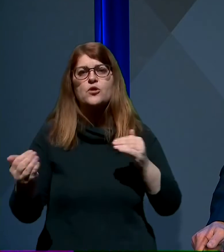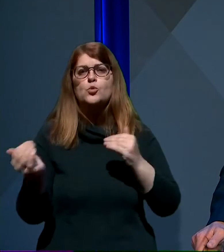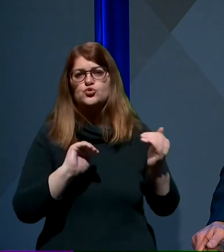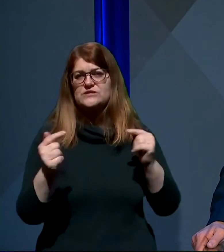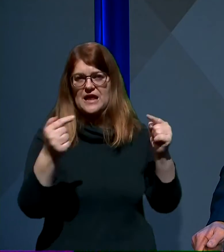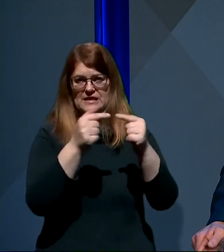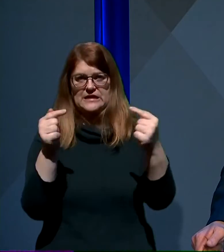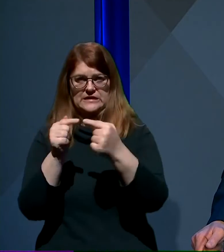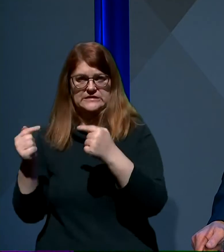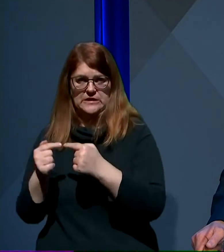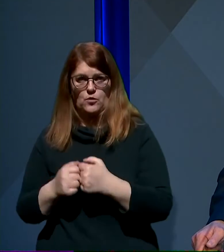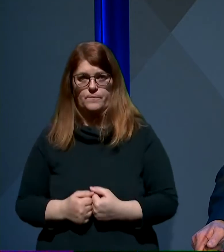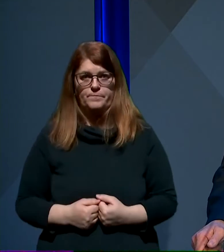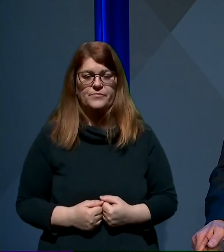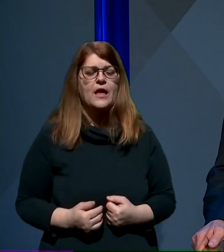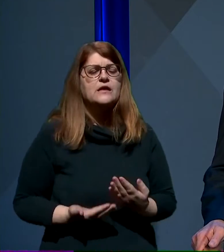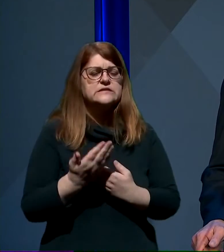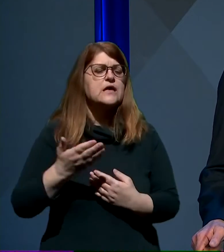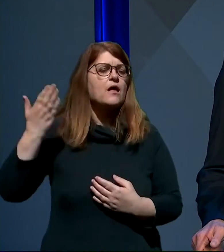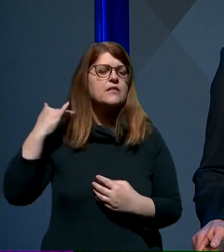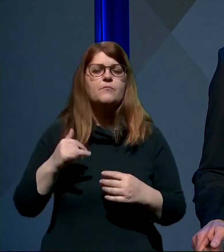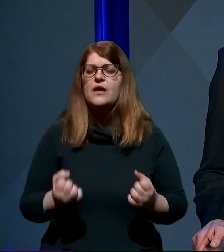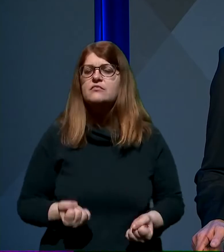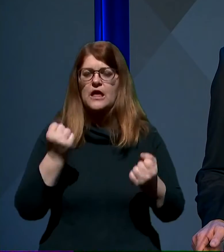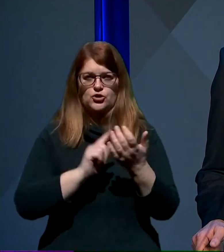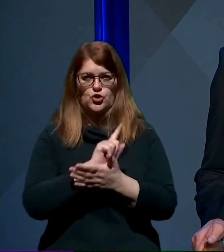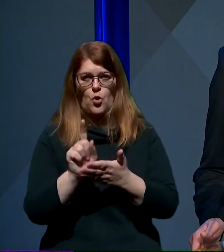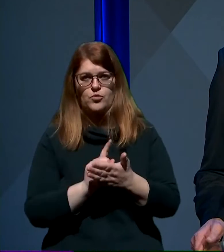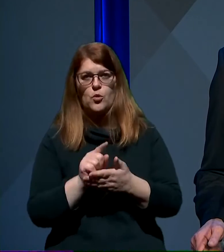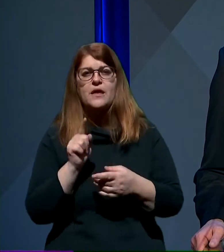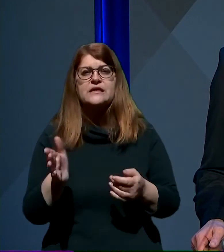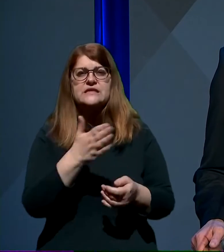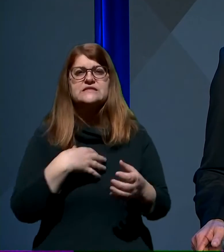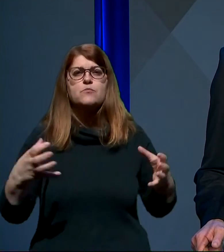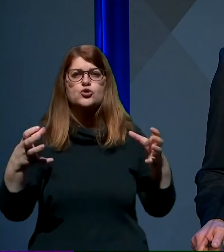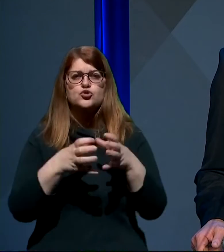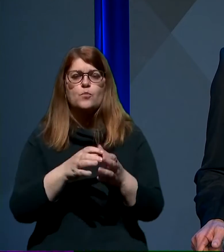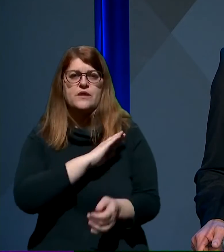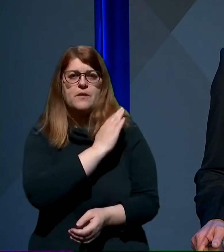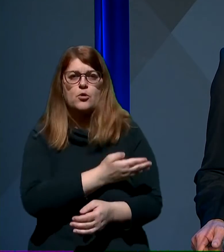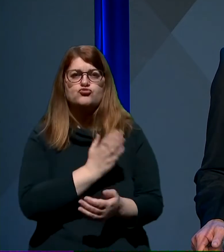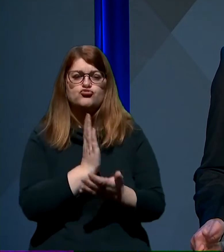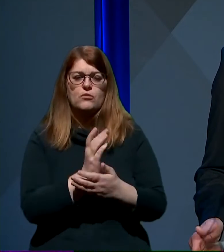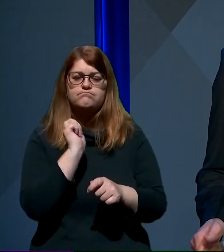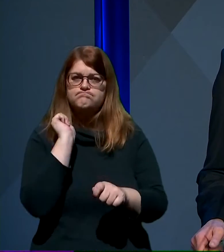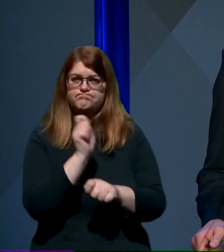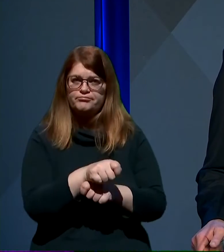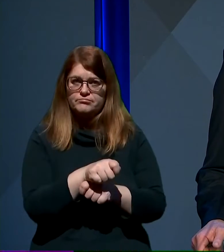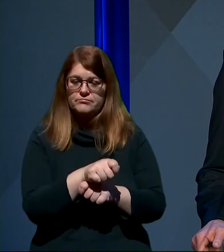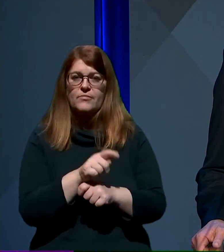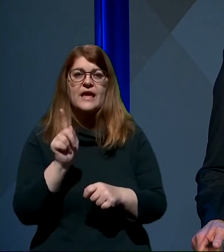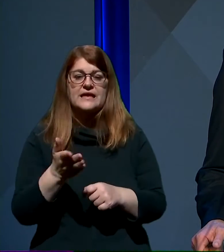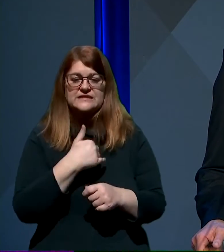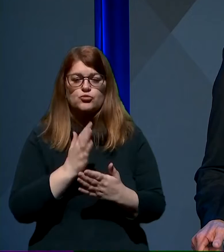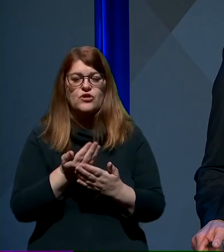stikov. Za nami je težko obdobje, ki smo ga skupaj s skupnimi močmi prebrodili. Nismo še